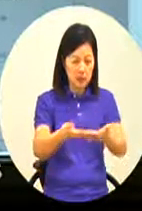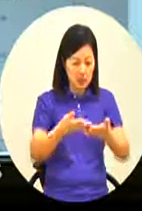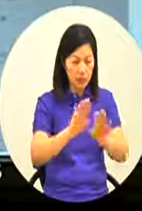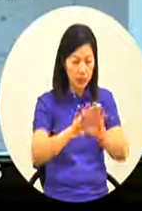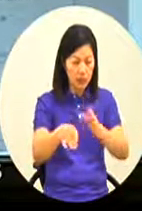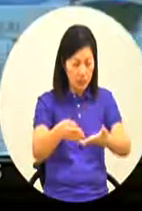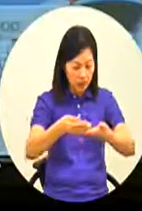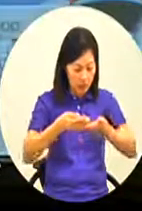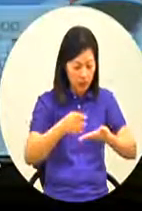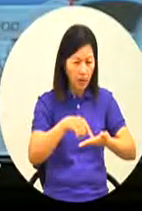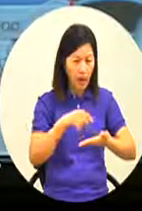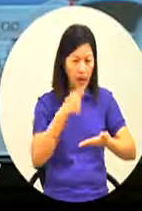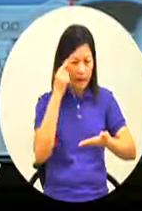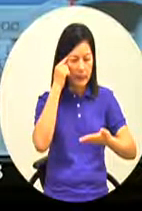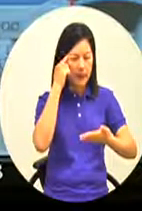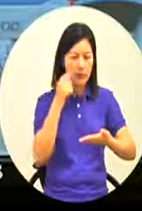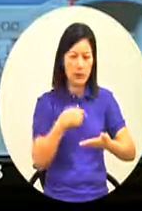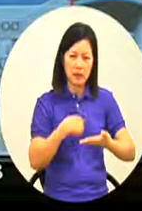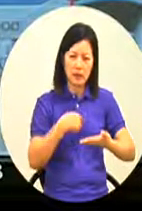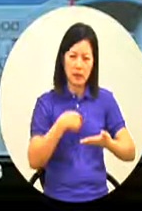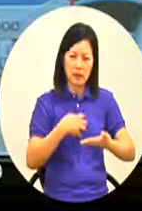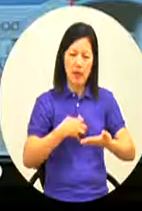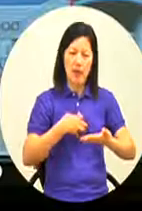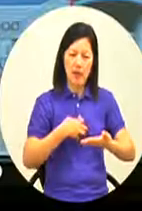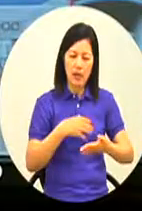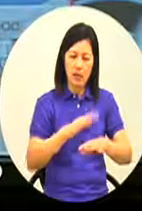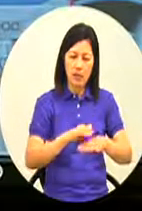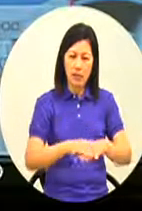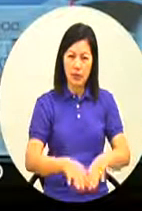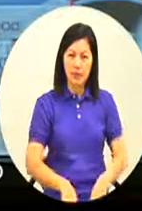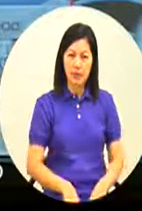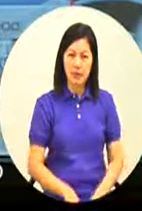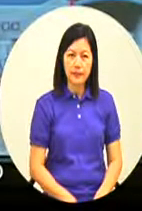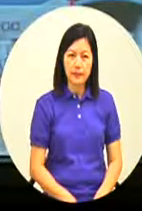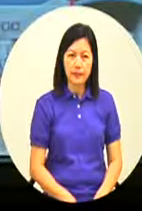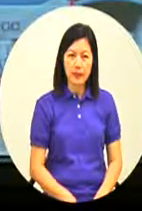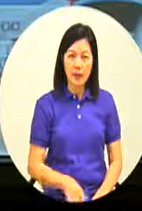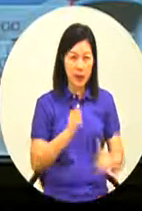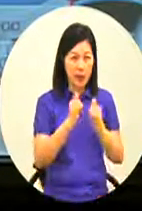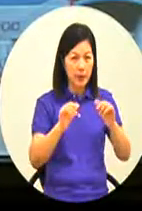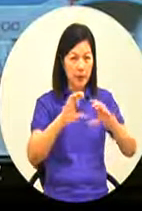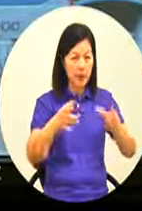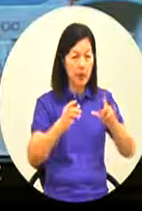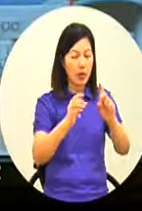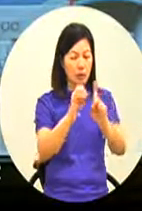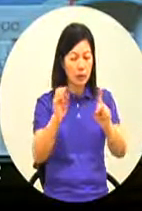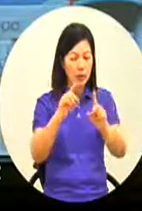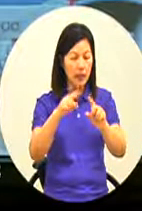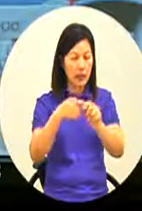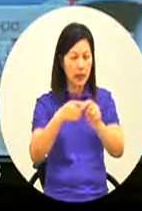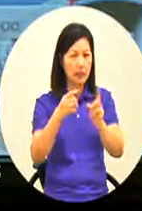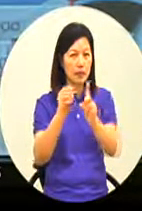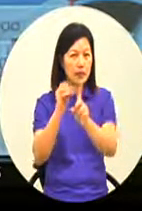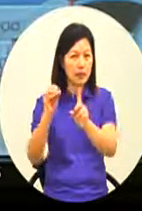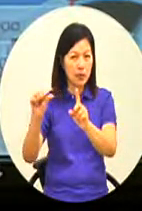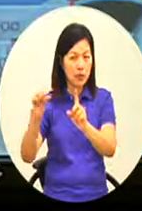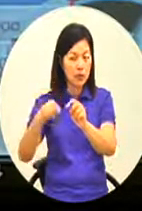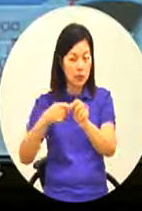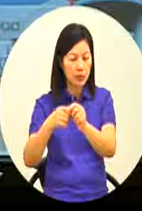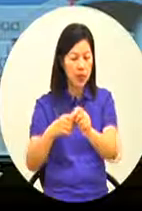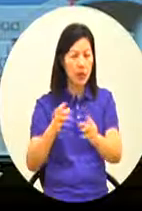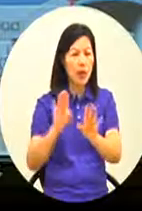价税，其实刚刚真的很吓人啊。我们光是看一下，我们从民国100年到105年，我们地价税征收的